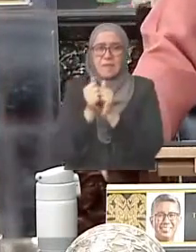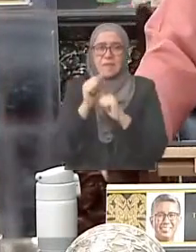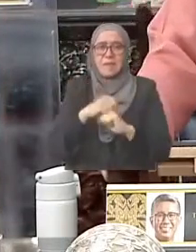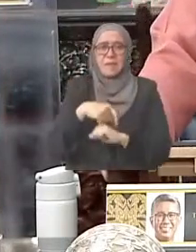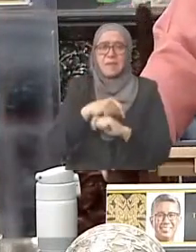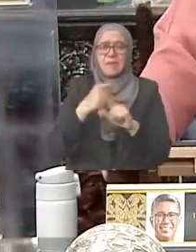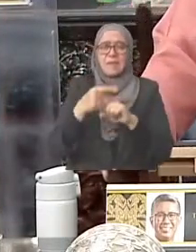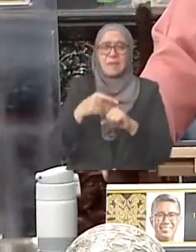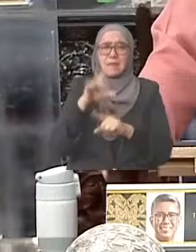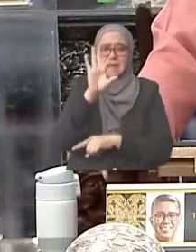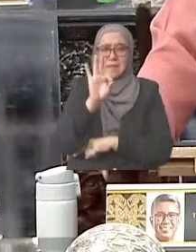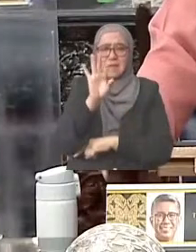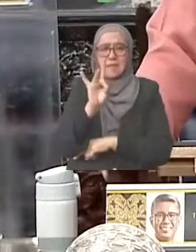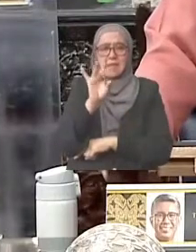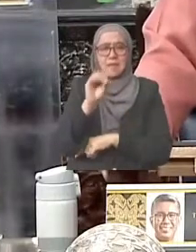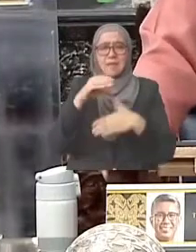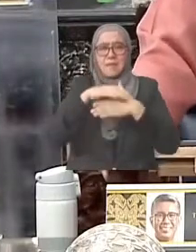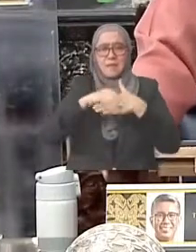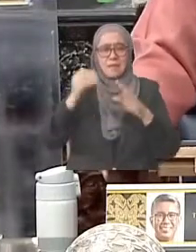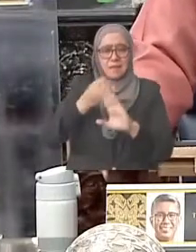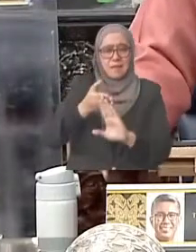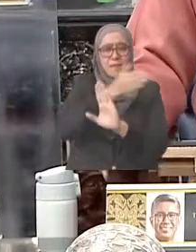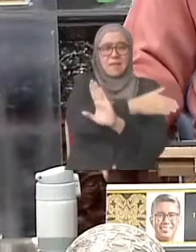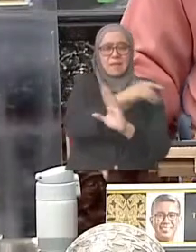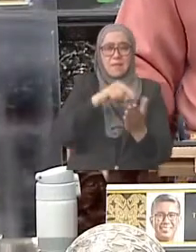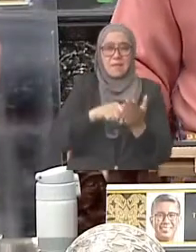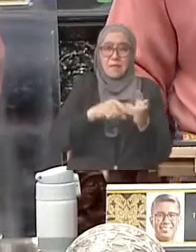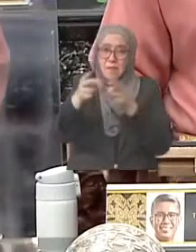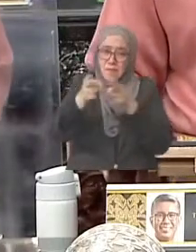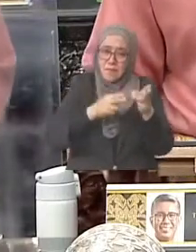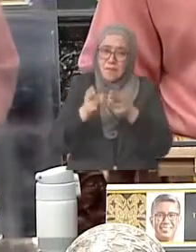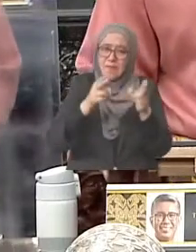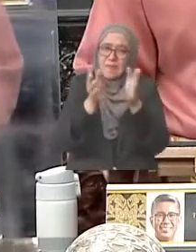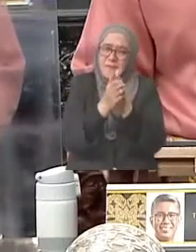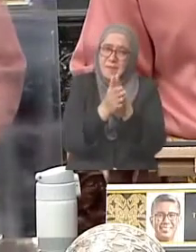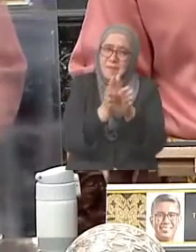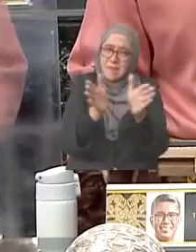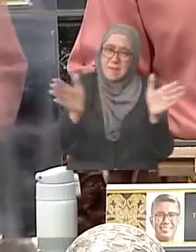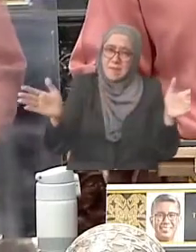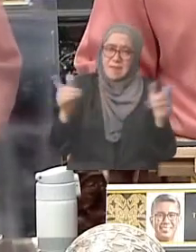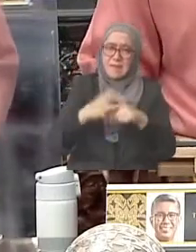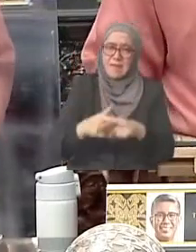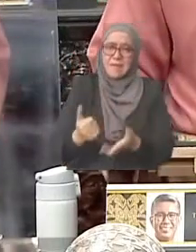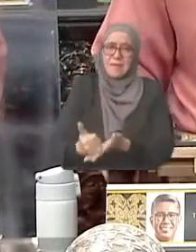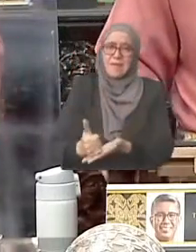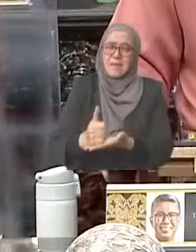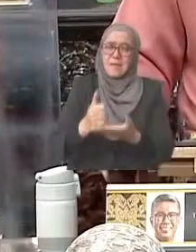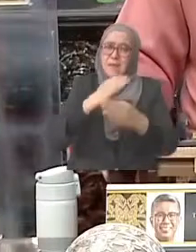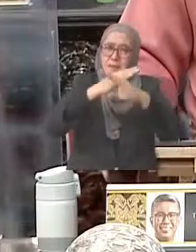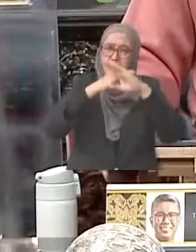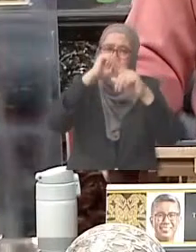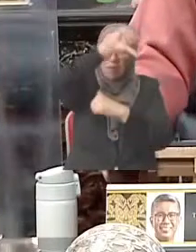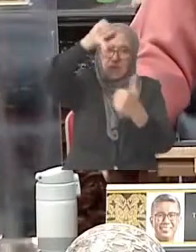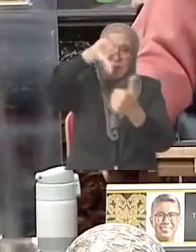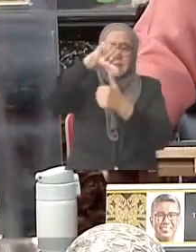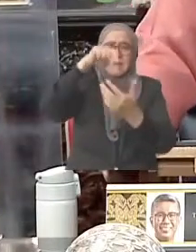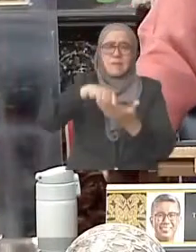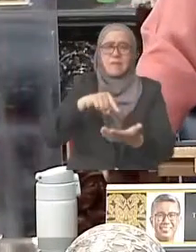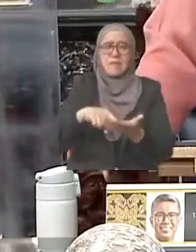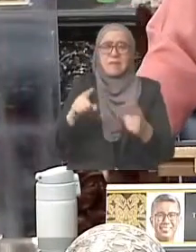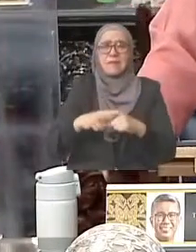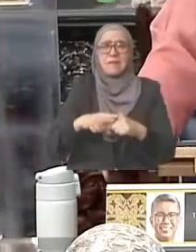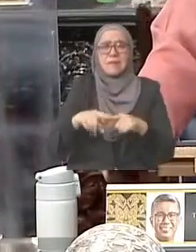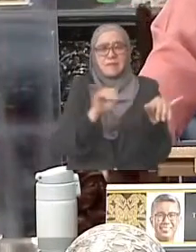980 Ringgit sebelumnya usaha melepaskan liputan perlindungan sosial ini adalah selaras dengan komitmen kerajaan